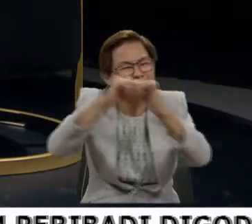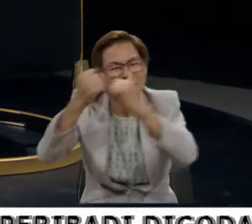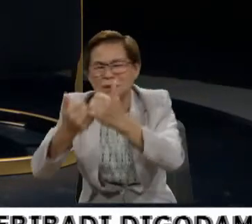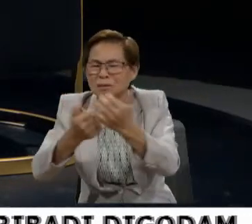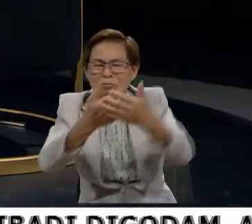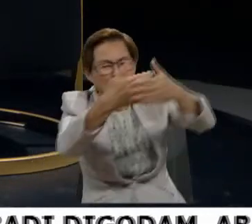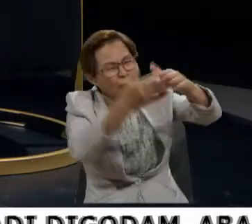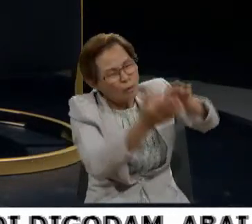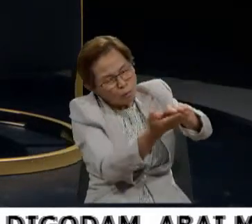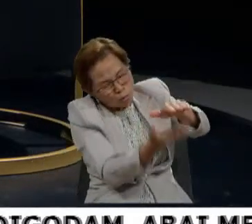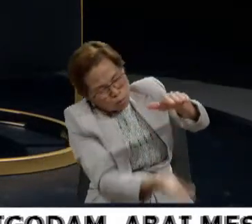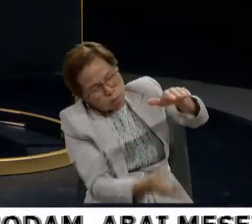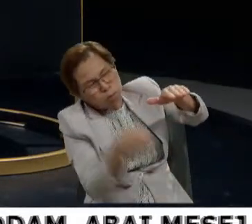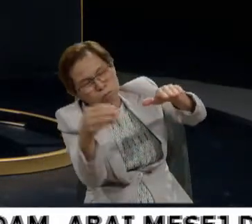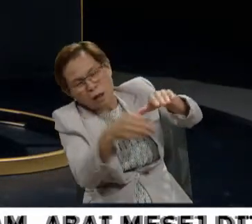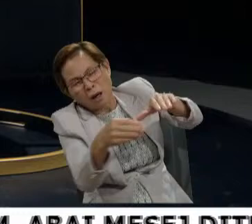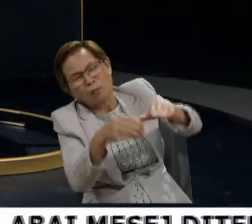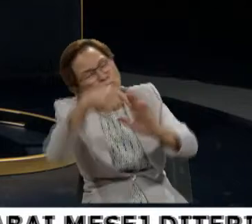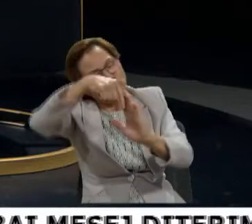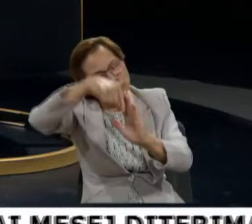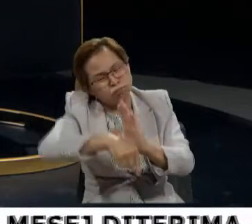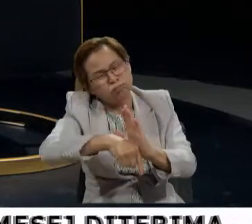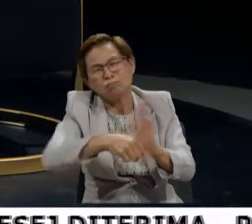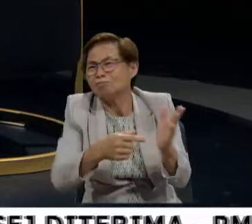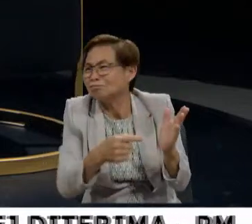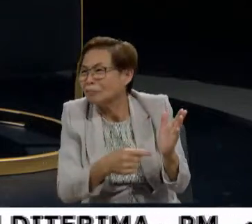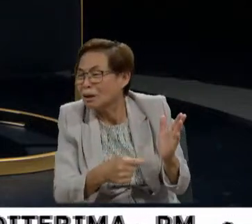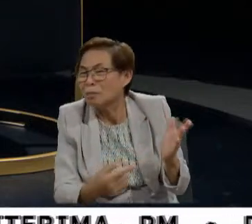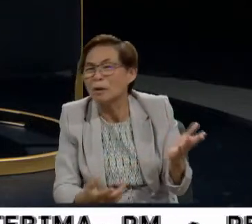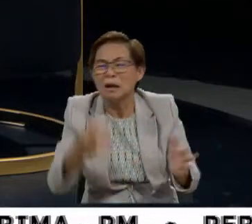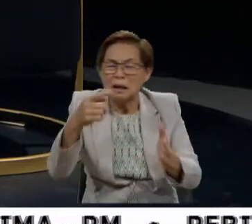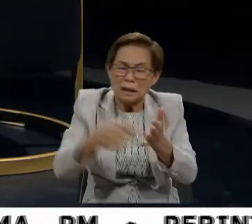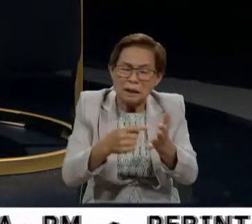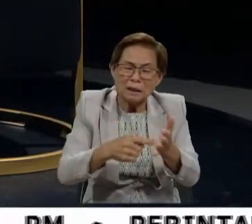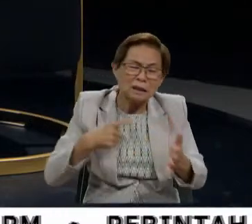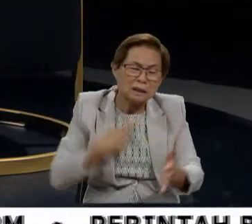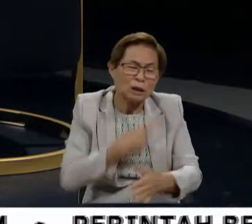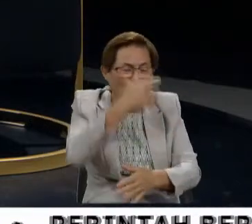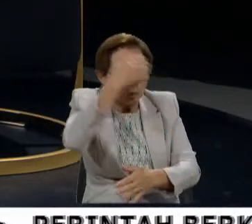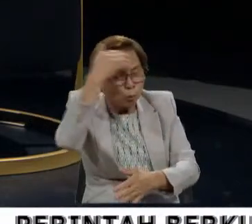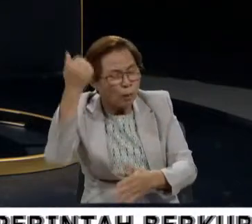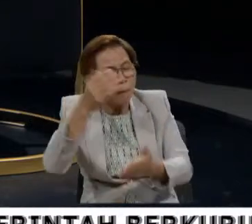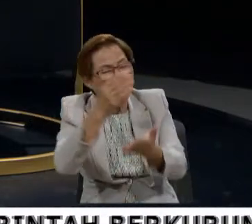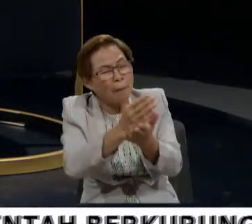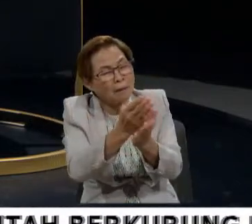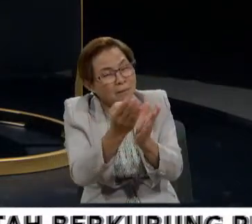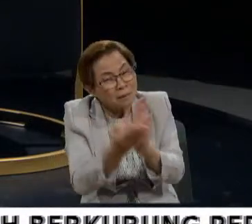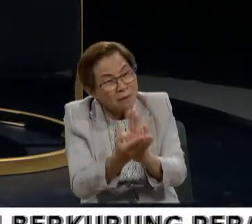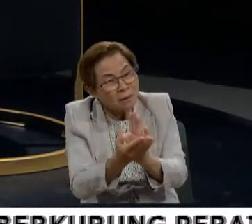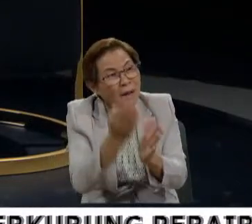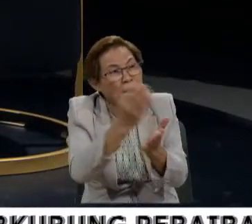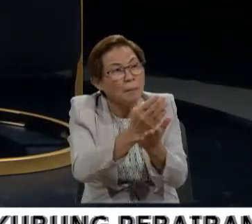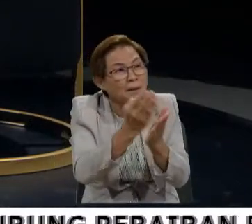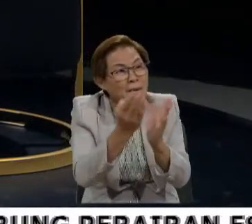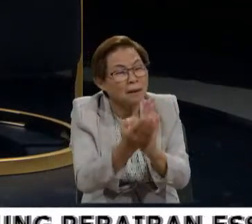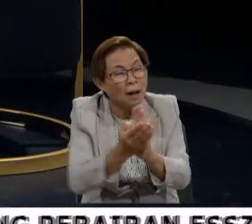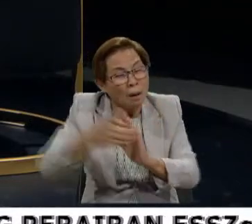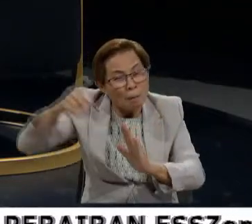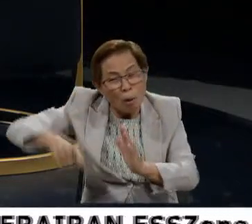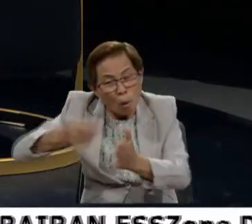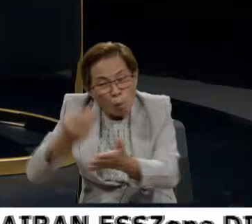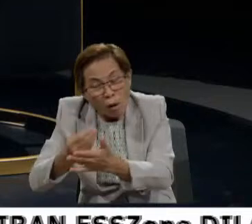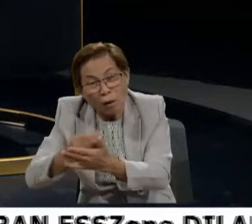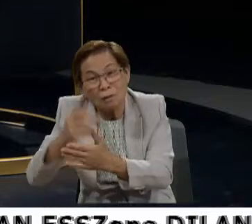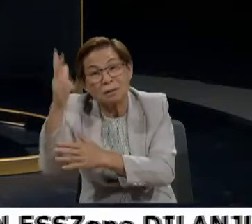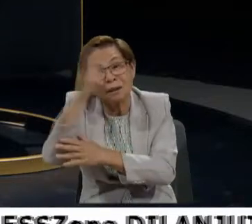itu jadi memang terperinci terperinci ya kadang-kadang kita lupa yang bajet ni maksudnya ialah Apakah keperluan kewangan